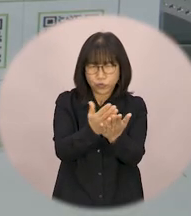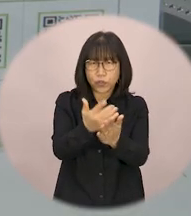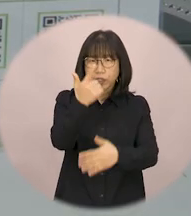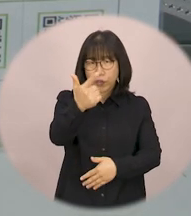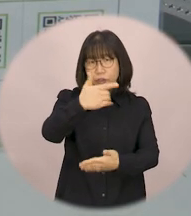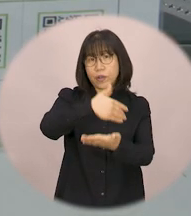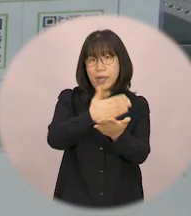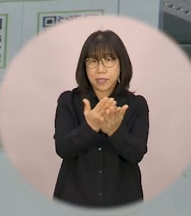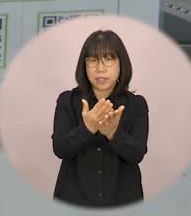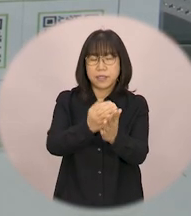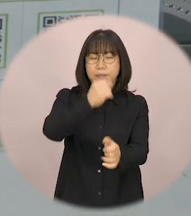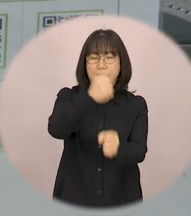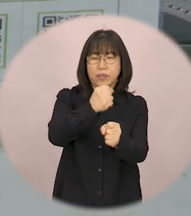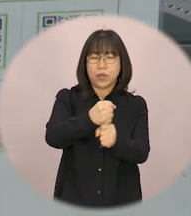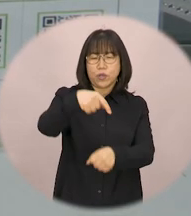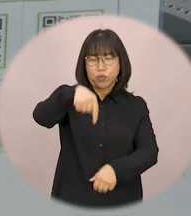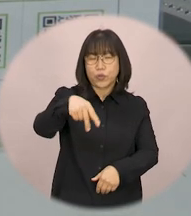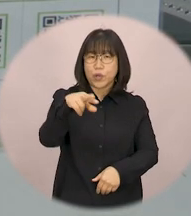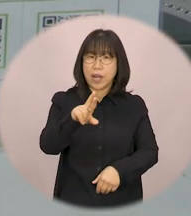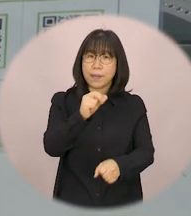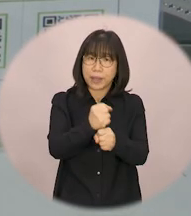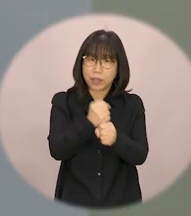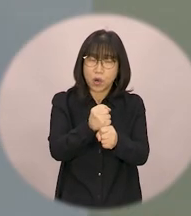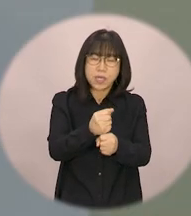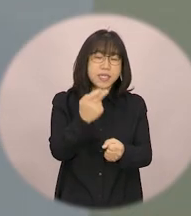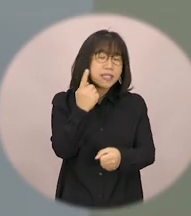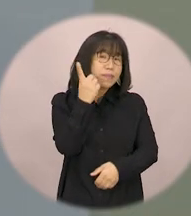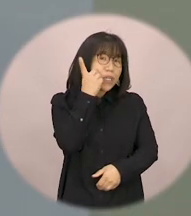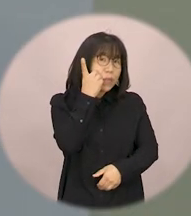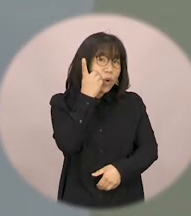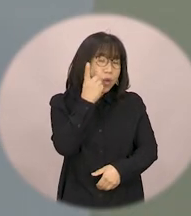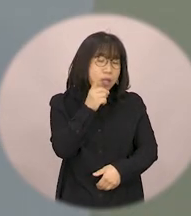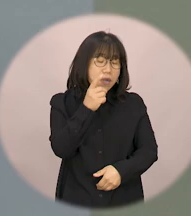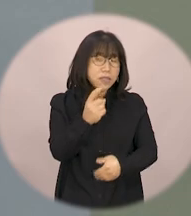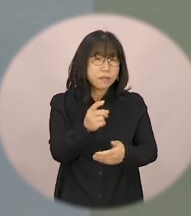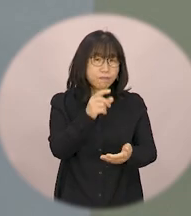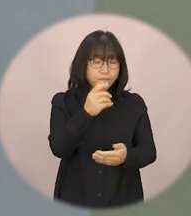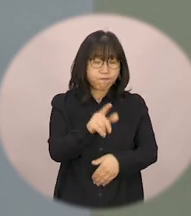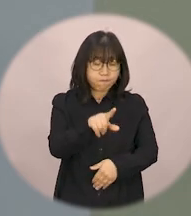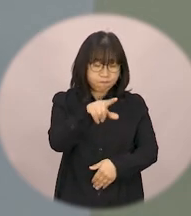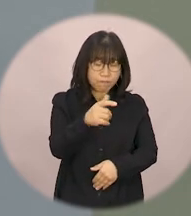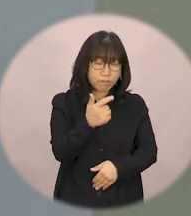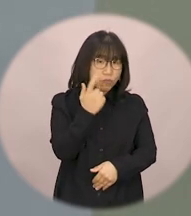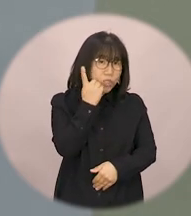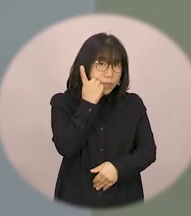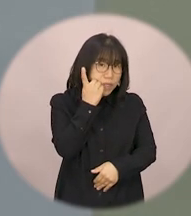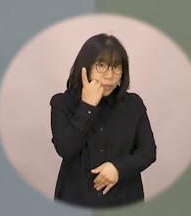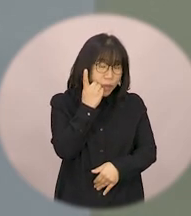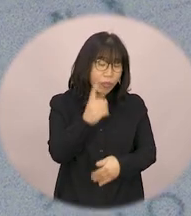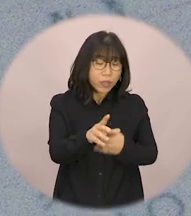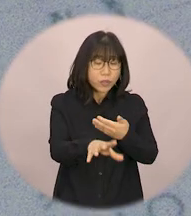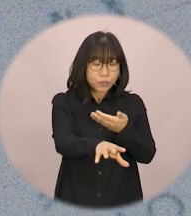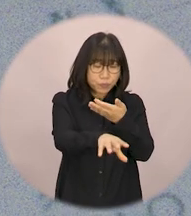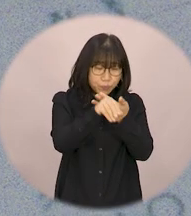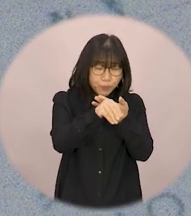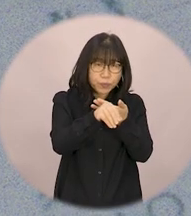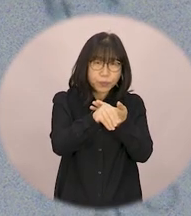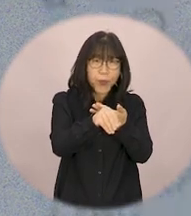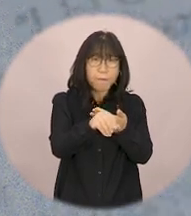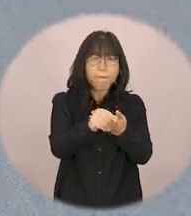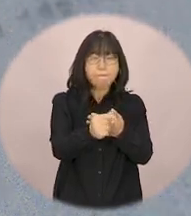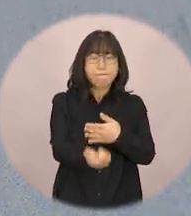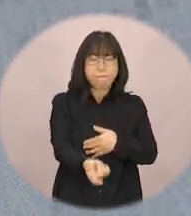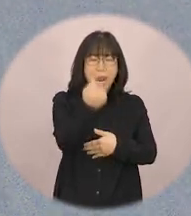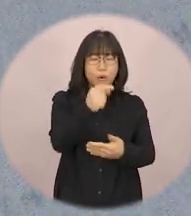6종을 QR코드로 한 장에 제작해 필요한 민원 서식을 스마트폰으로 스캔하면 견본 이미지가 바로